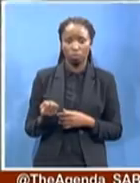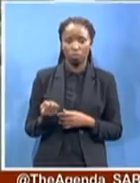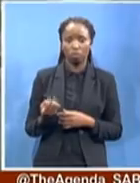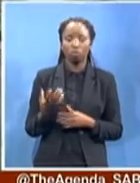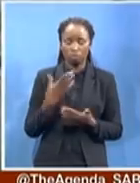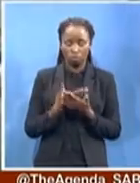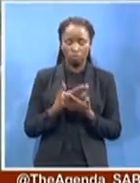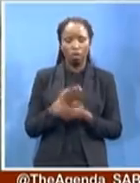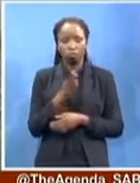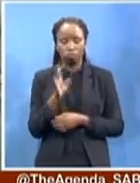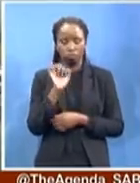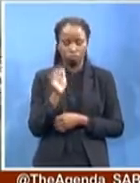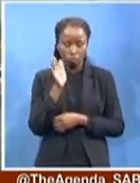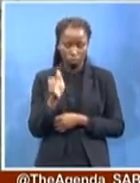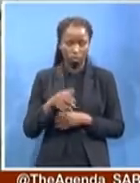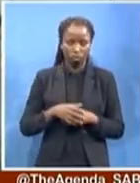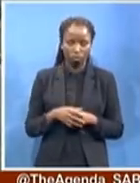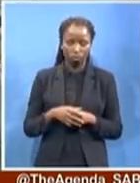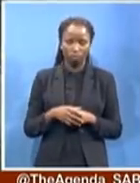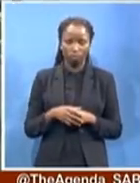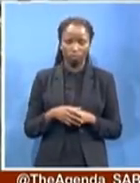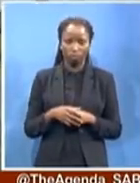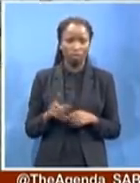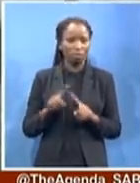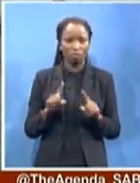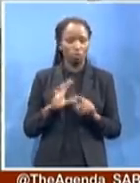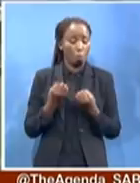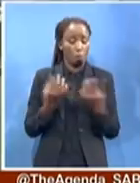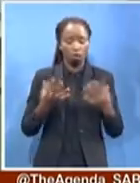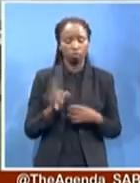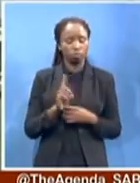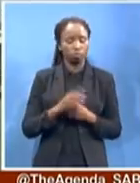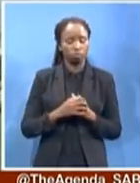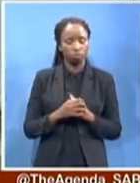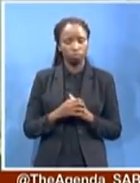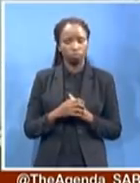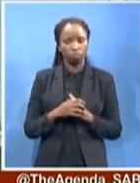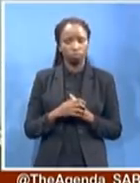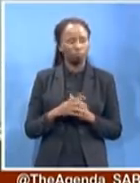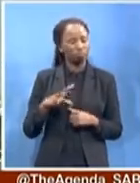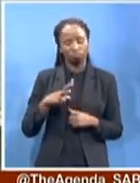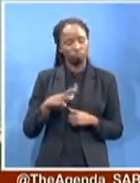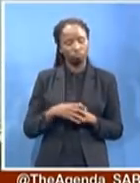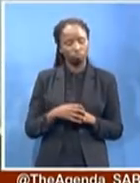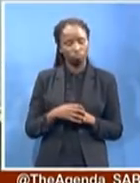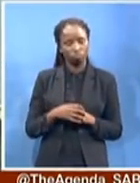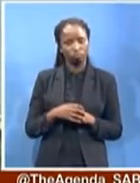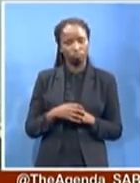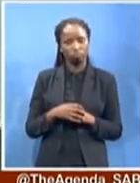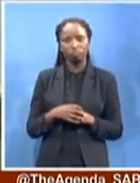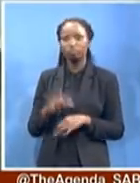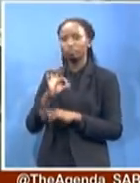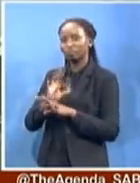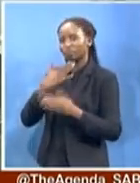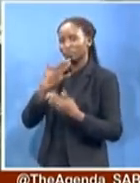Kodwa azukuba ngangalaya. Ilokho nje. Babu Nhleko, sibonga kakhulu esikhathi sakho. Wakubuyisa